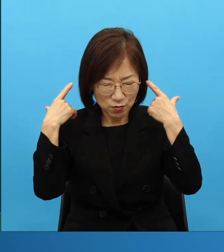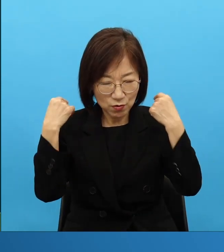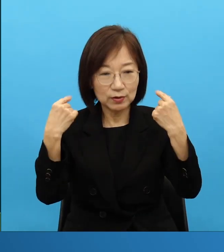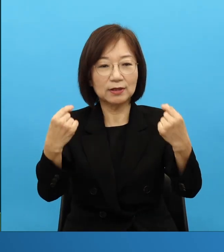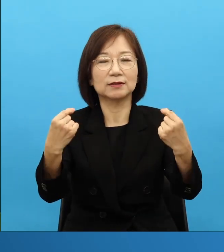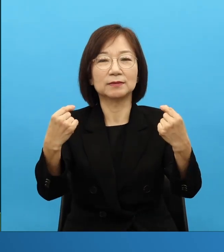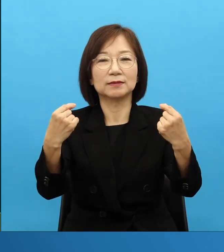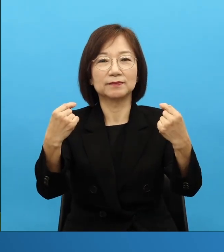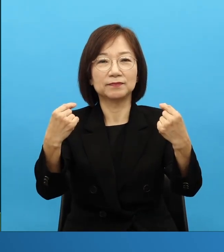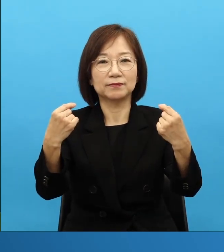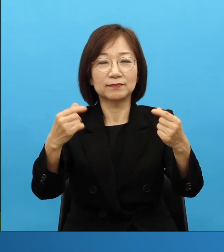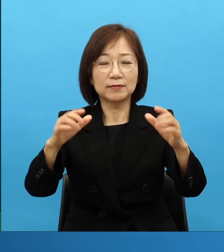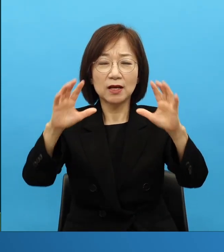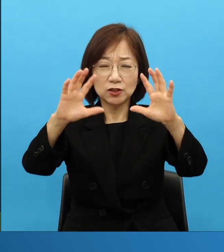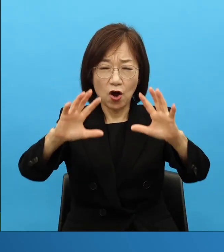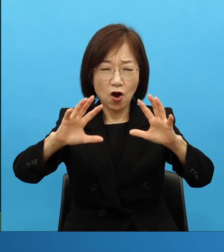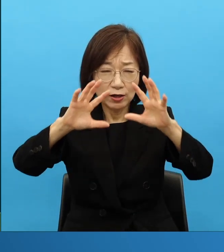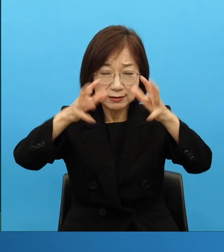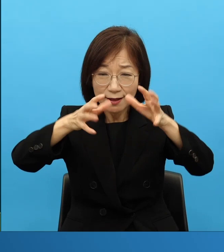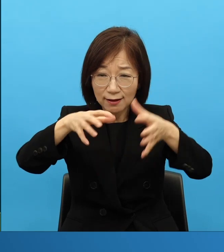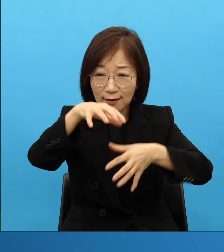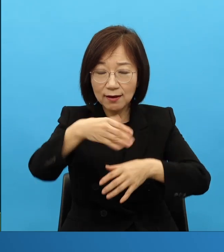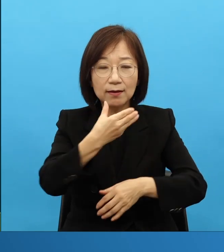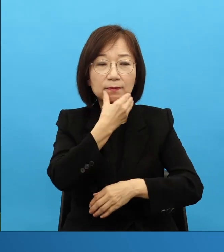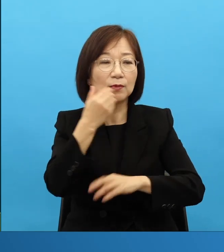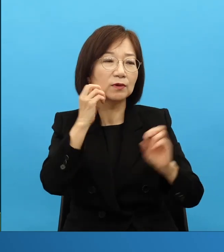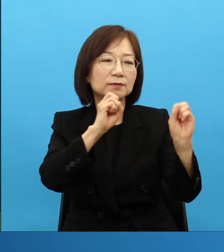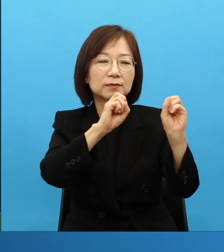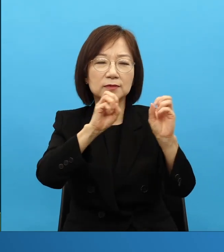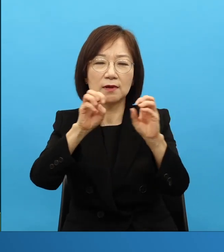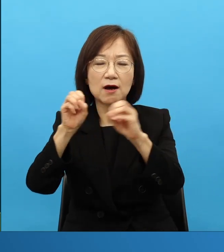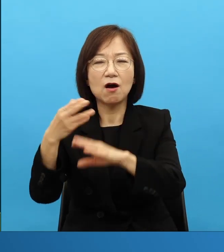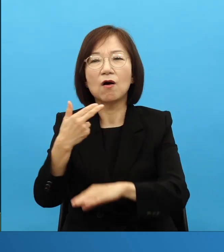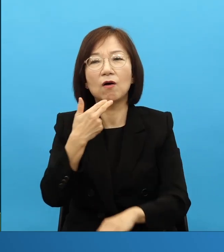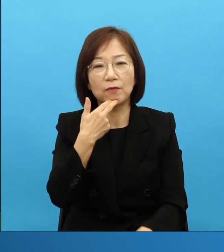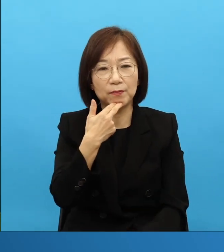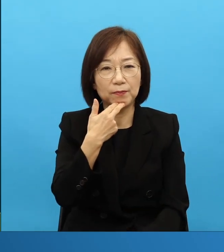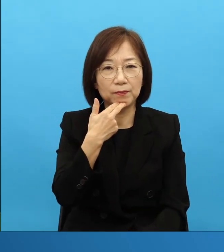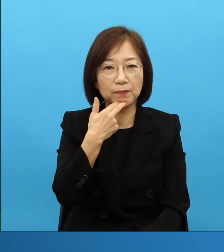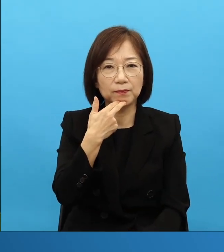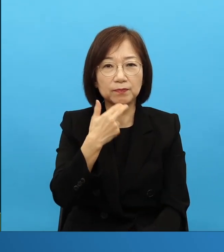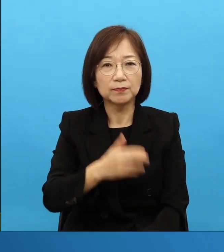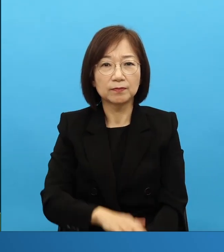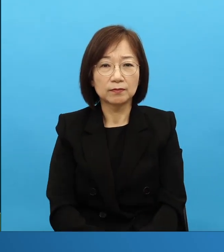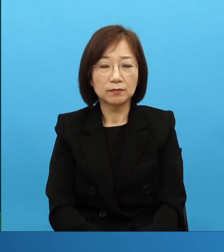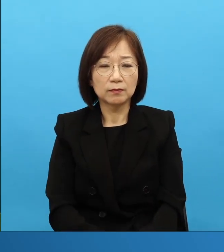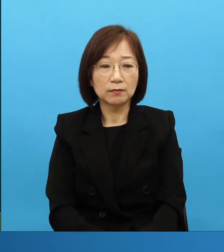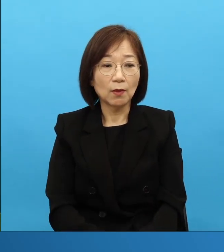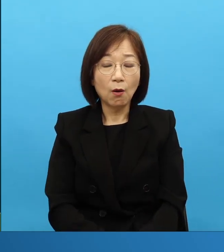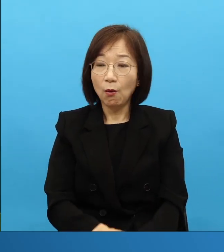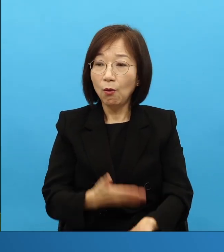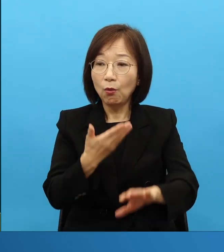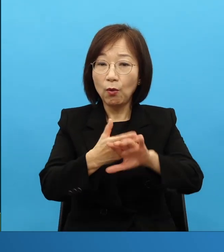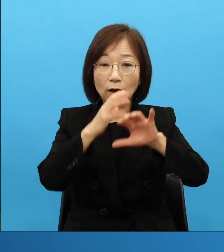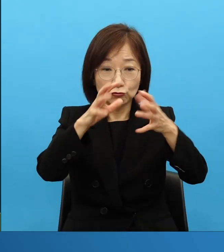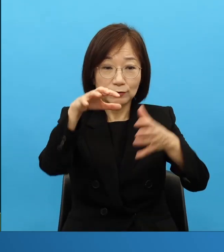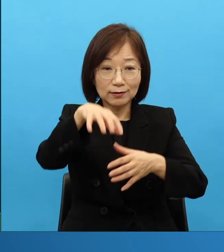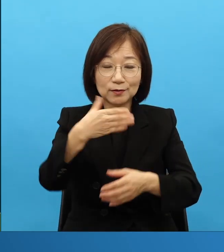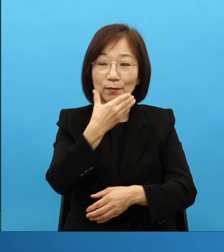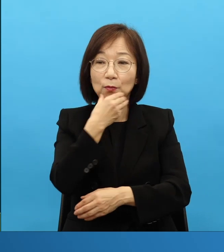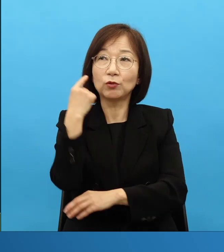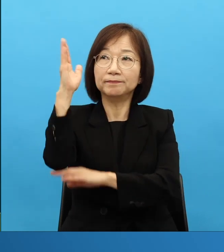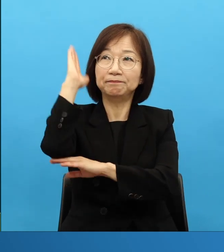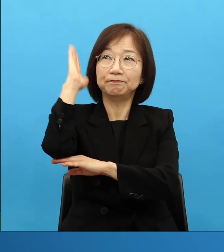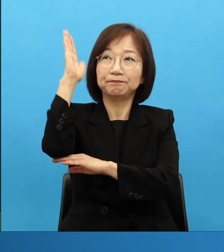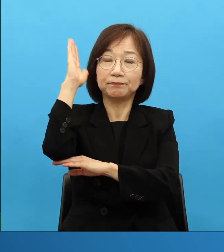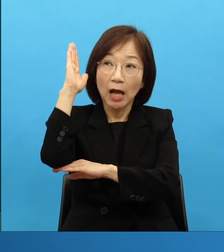세계 복음한 증거 그 교인들이 복음을 얘기하면 처음 듣는다고 말하니까요. The entire world, they don't care about the